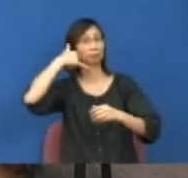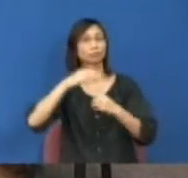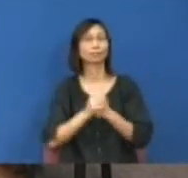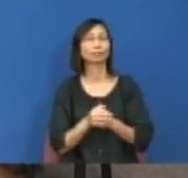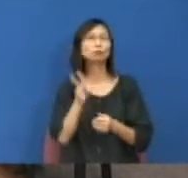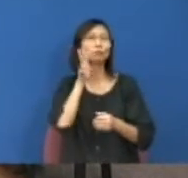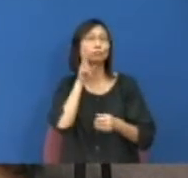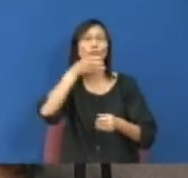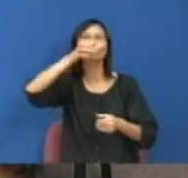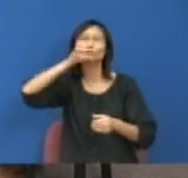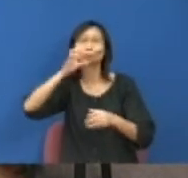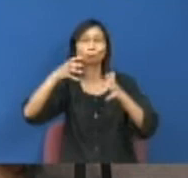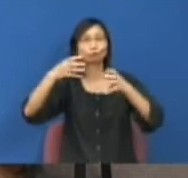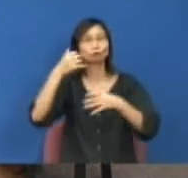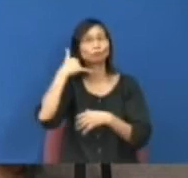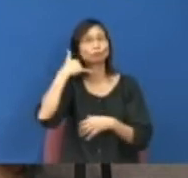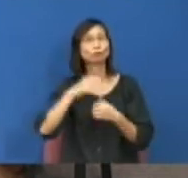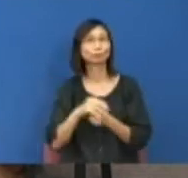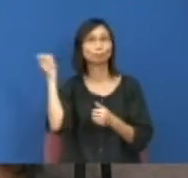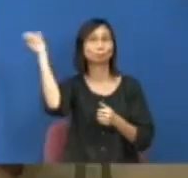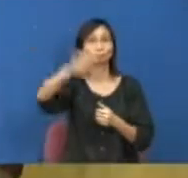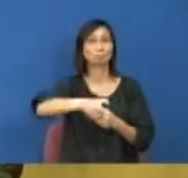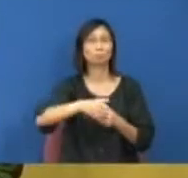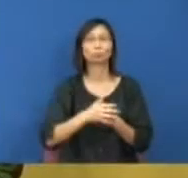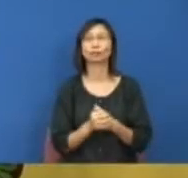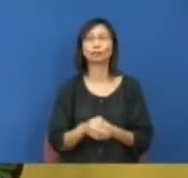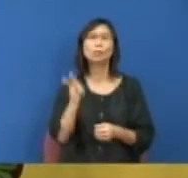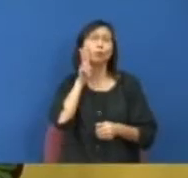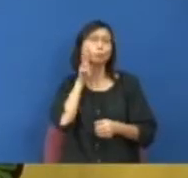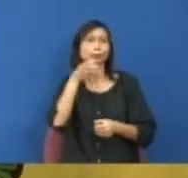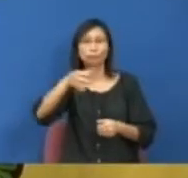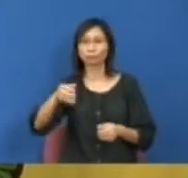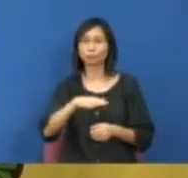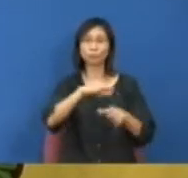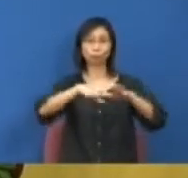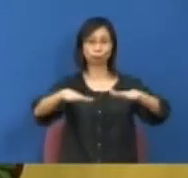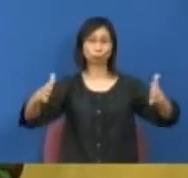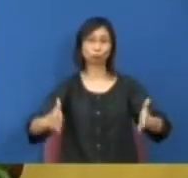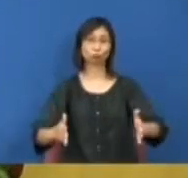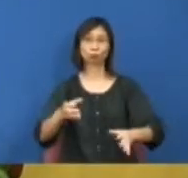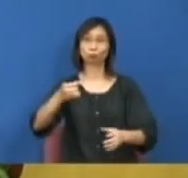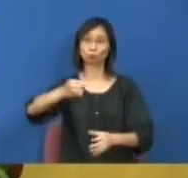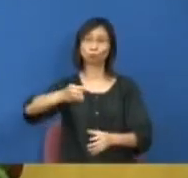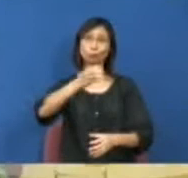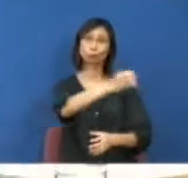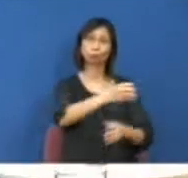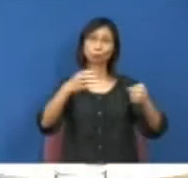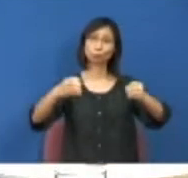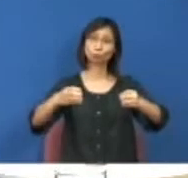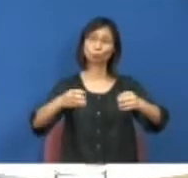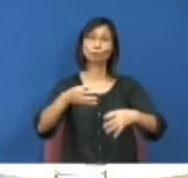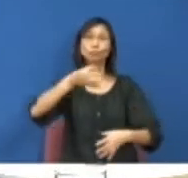步嘅， 水壺 咁啊，兜頭搏人 嘅。係啊，就算佢台面嗰兩個杯咁，隨時都可以變武器。 又或者爆樽啦，即係而家香以